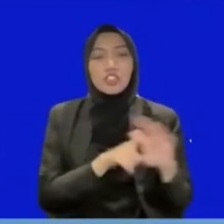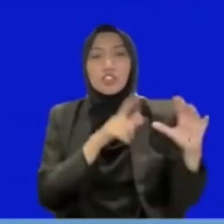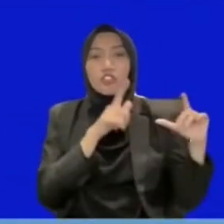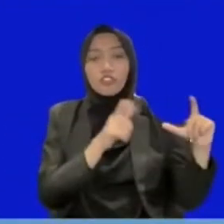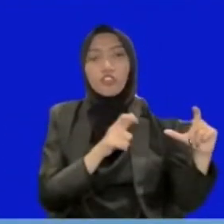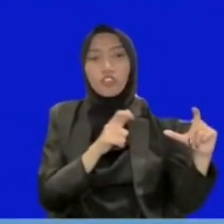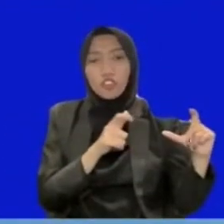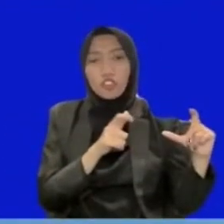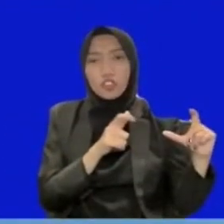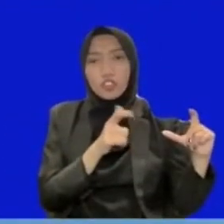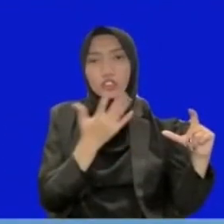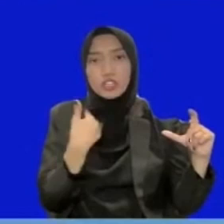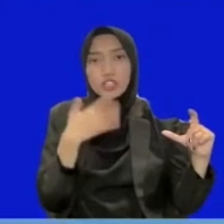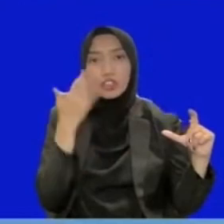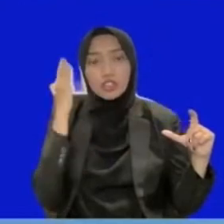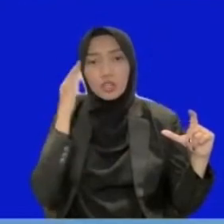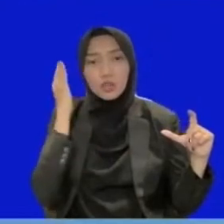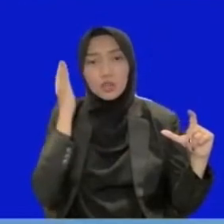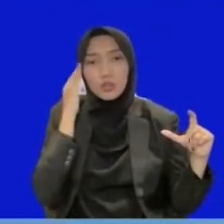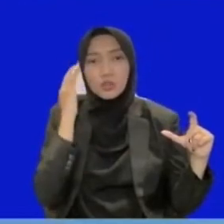ujung sana. Tadi kita tahu bahwa